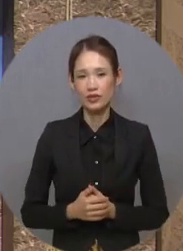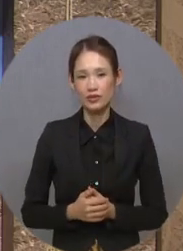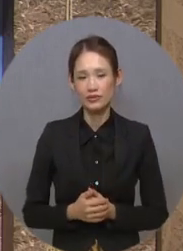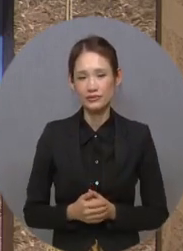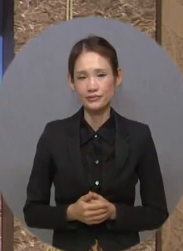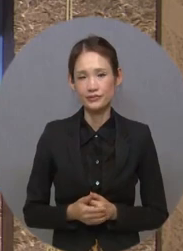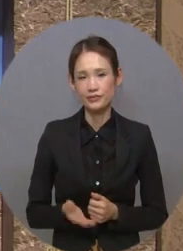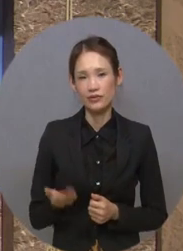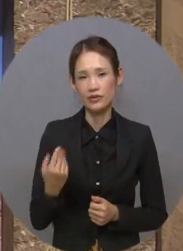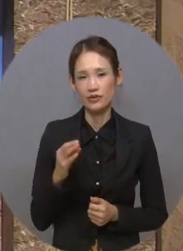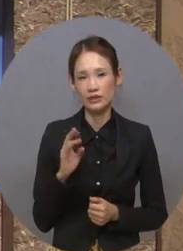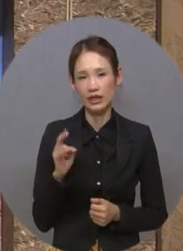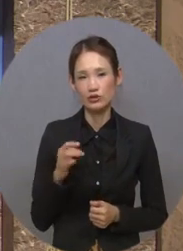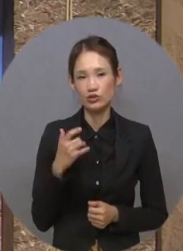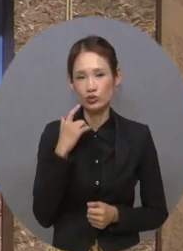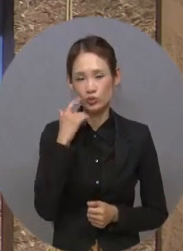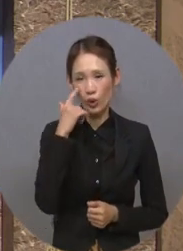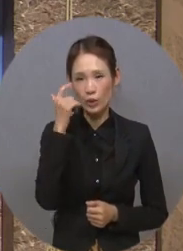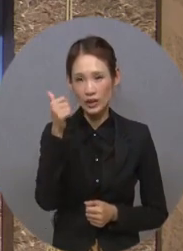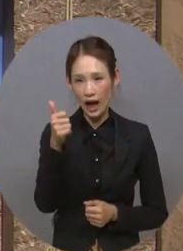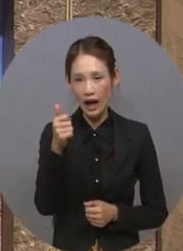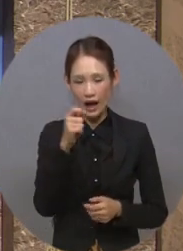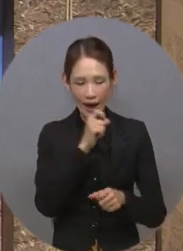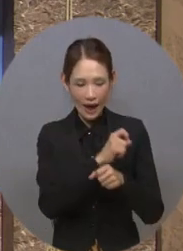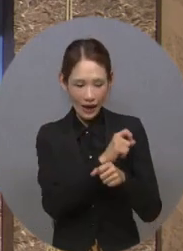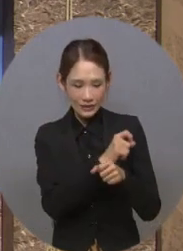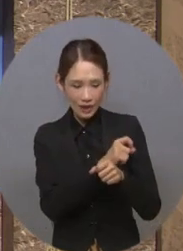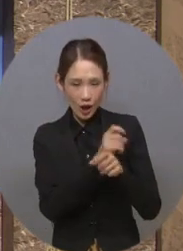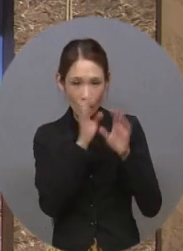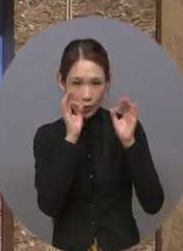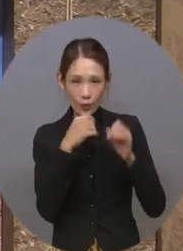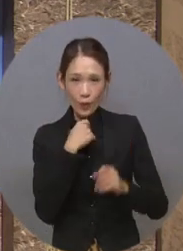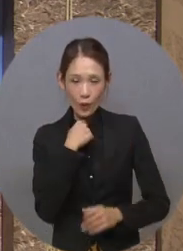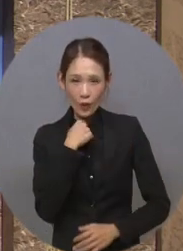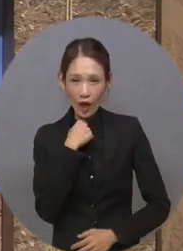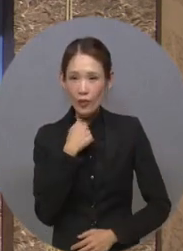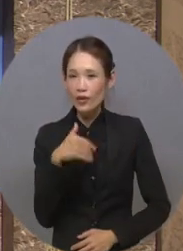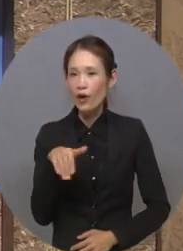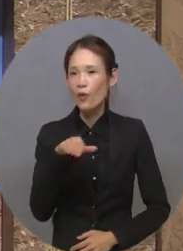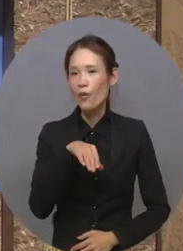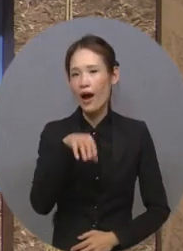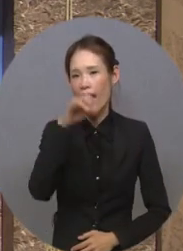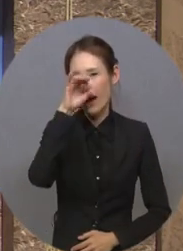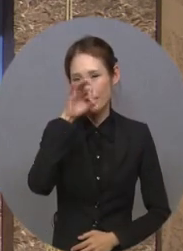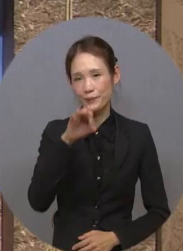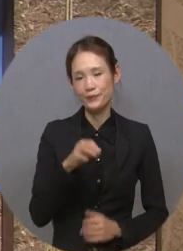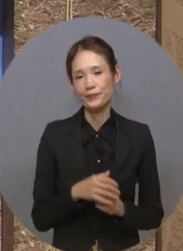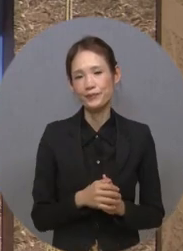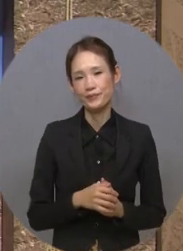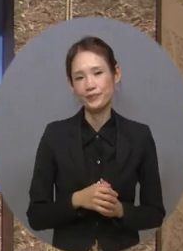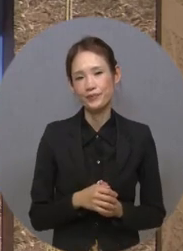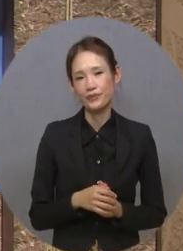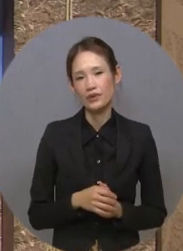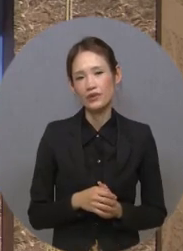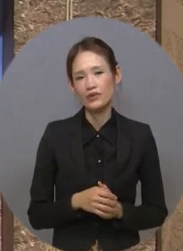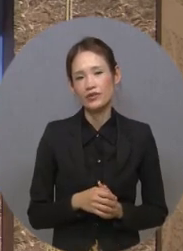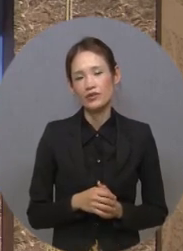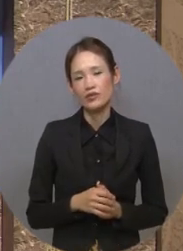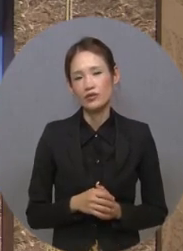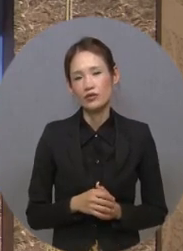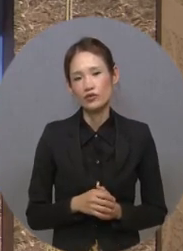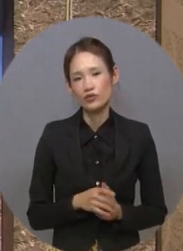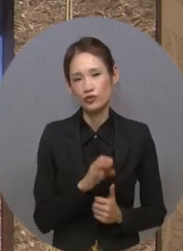목사가 행정을 보던 양주 관아도 있고 또 유무형 문화재들이 많이